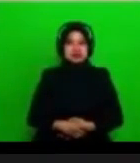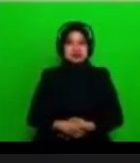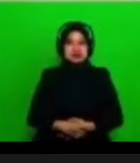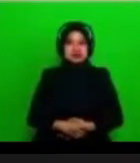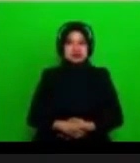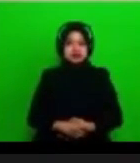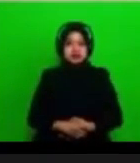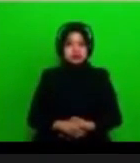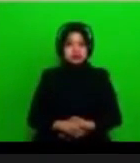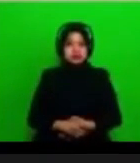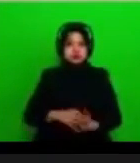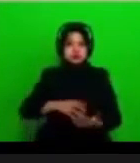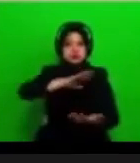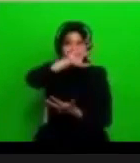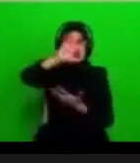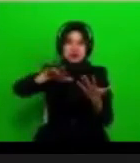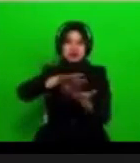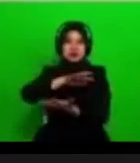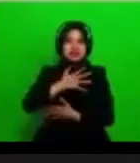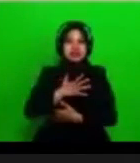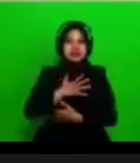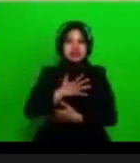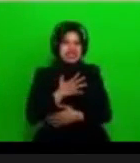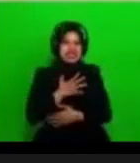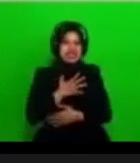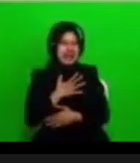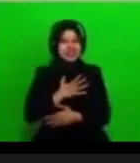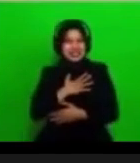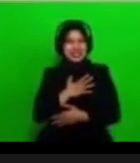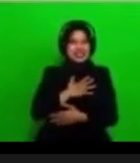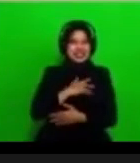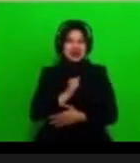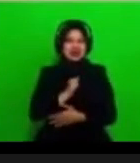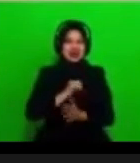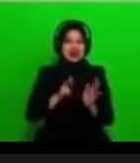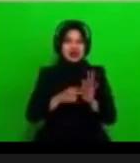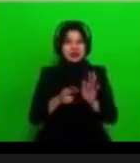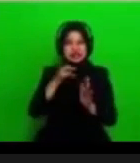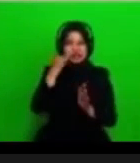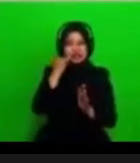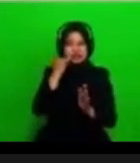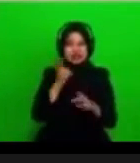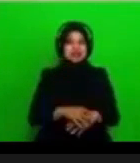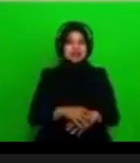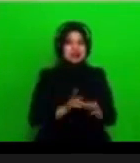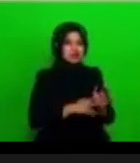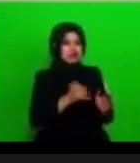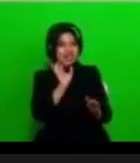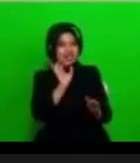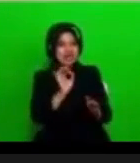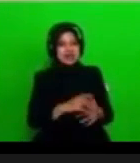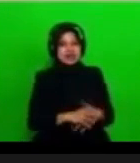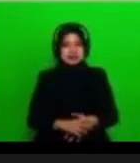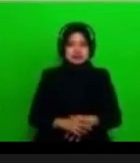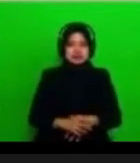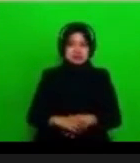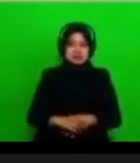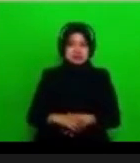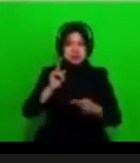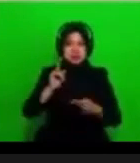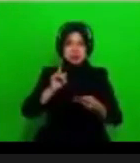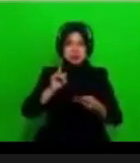dia. Stop. Semakin deg-degan ya. Iya, kok kita yang deg-degan? Takutnya nomor kita yang padahal nomor kita nggak ada di situ. Padahal nggak ikut